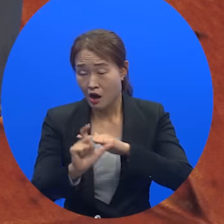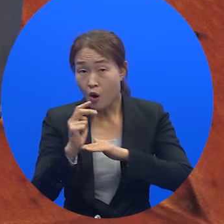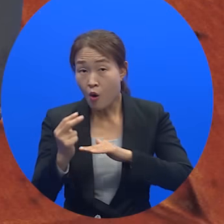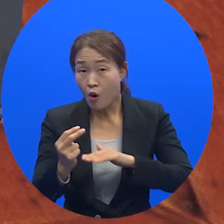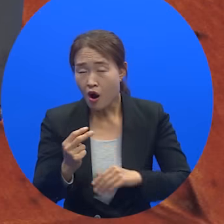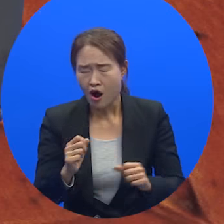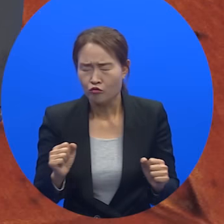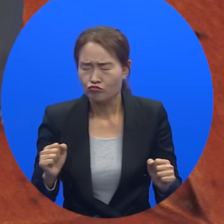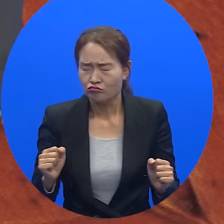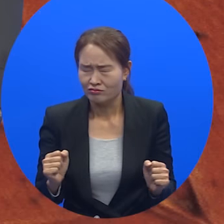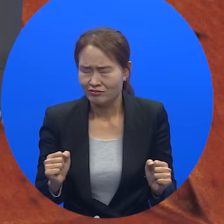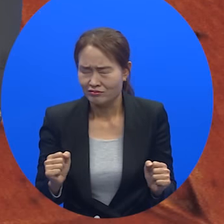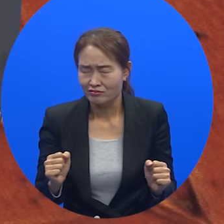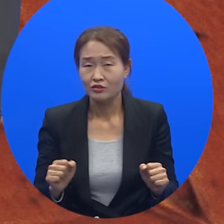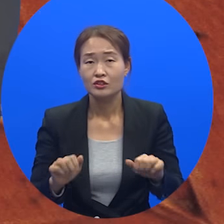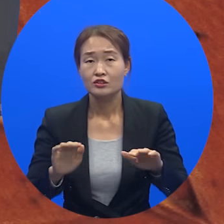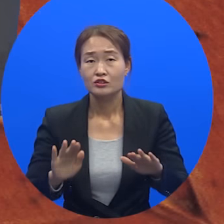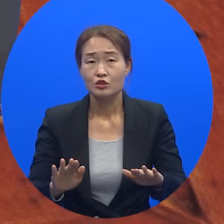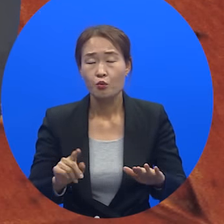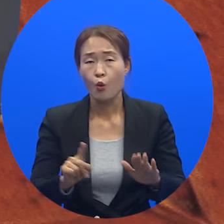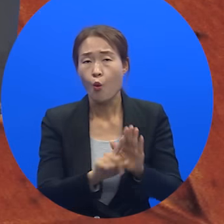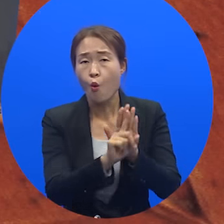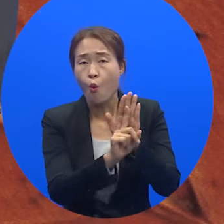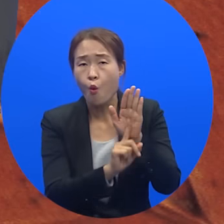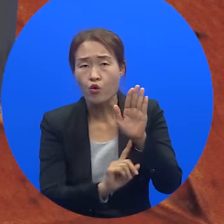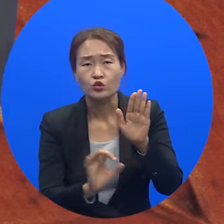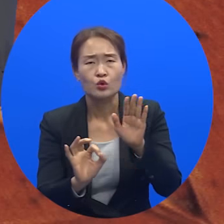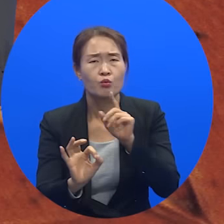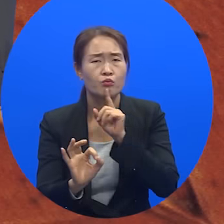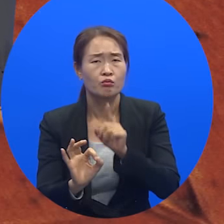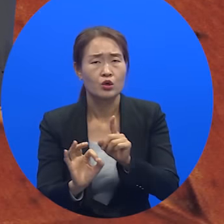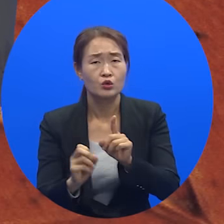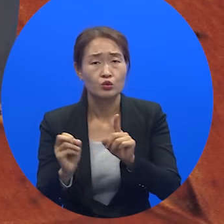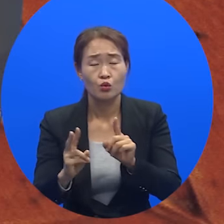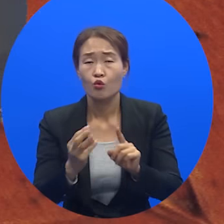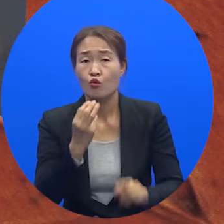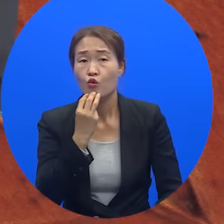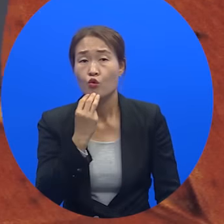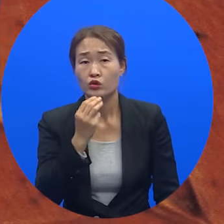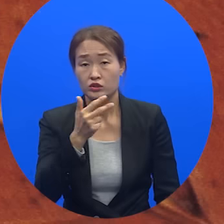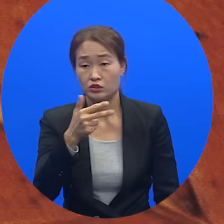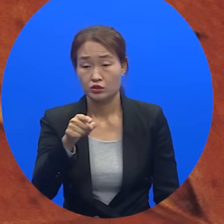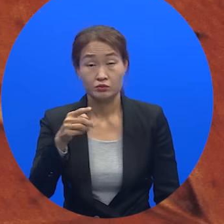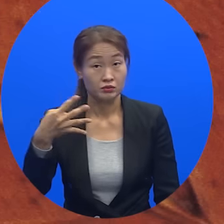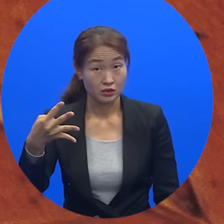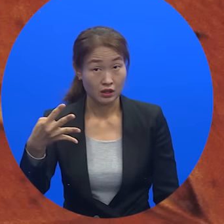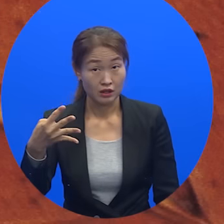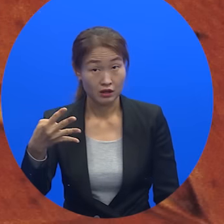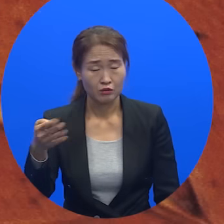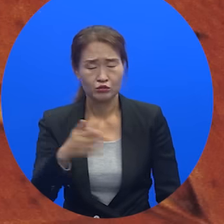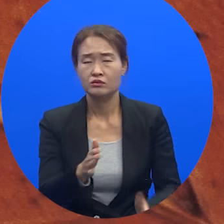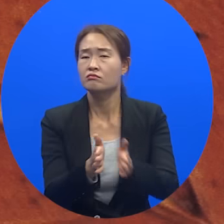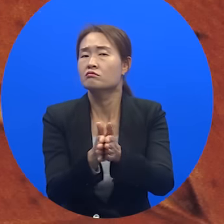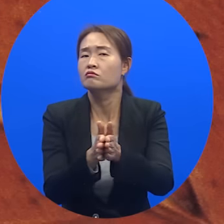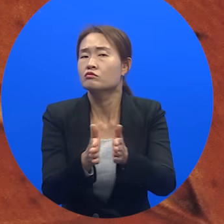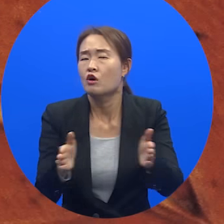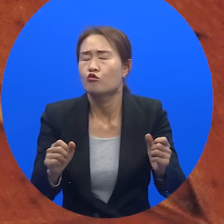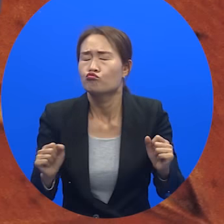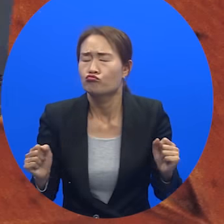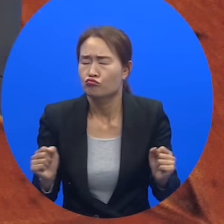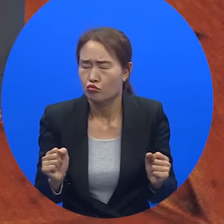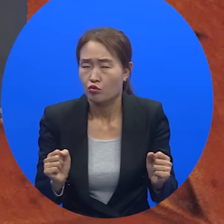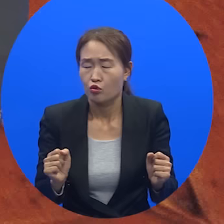이제는 아침 공기가 꽤 차갑습니다. 산간지방은 기온이 영하로 내려가고 서울도 7.4도로